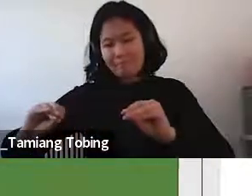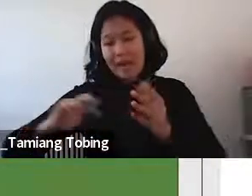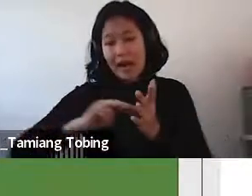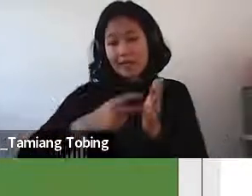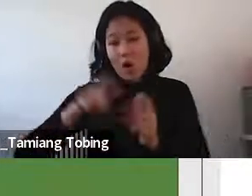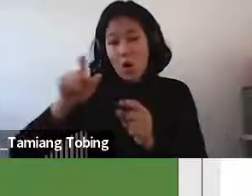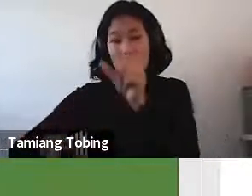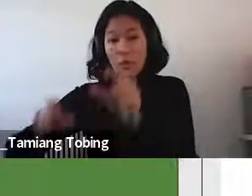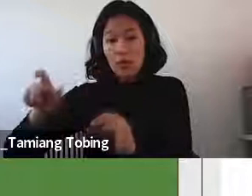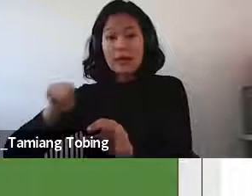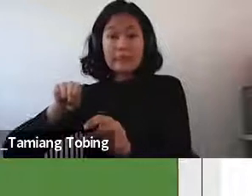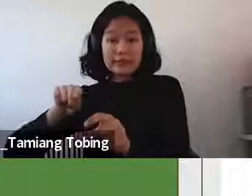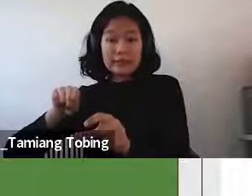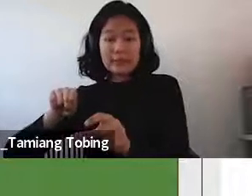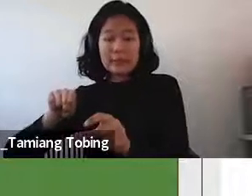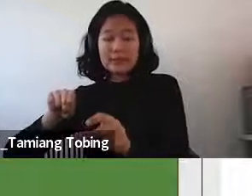para